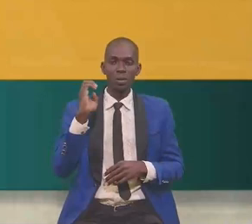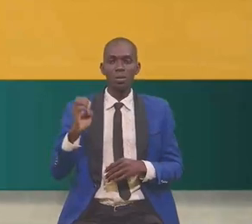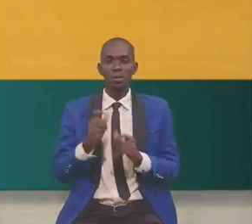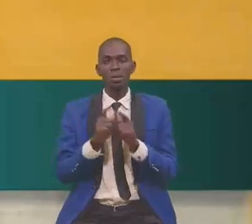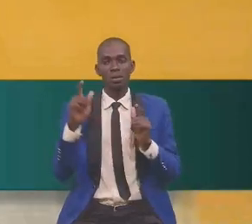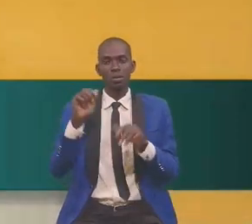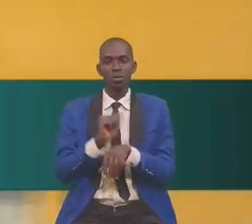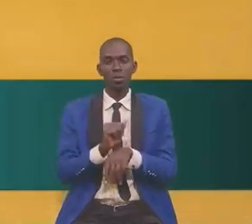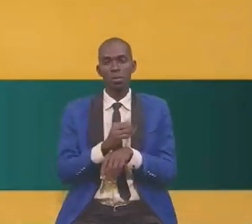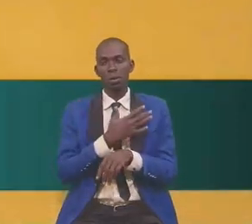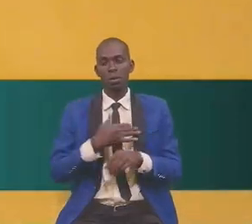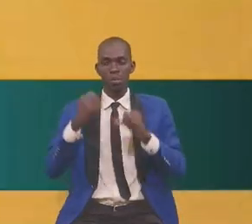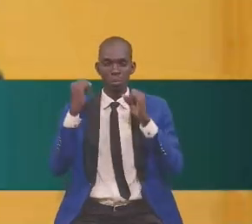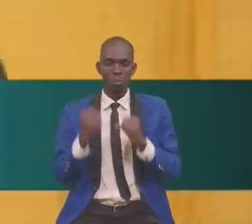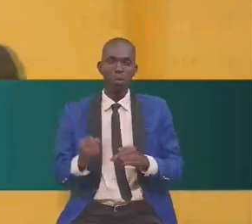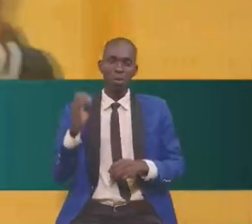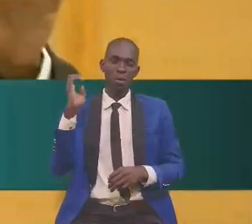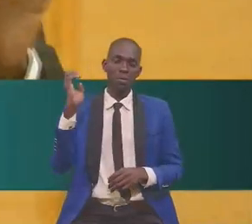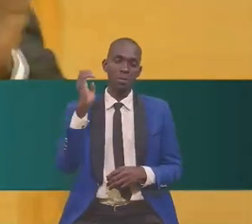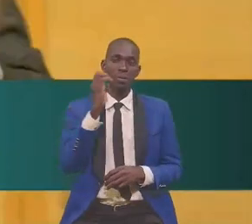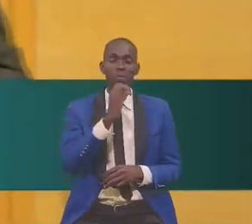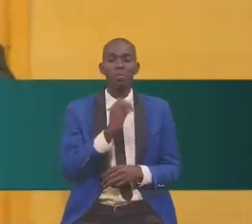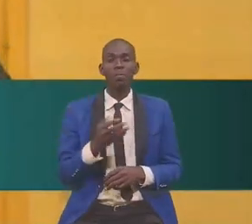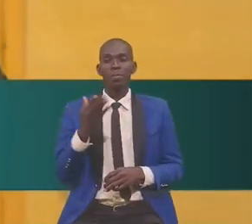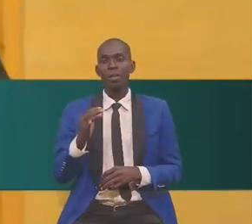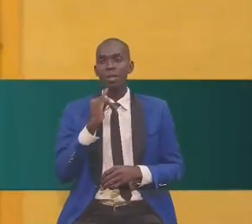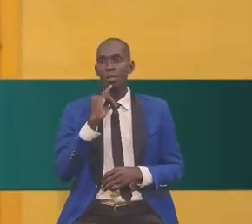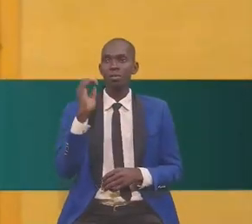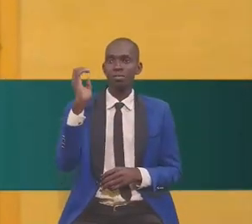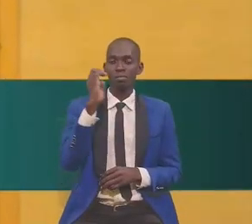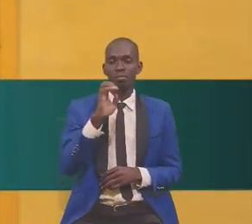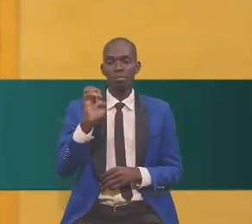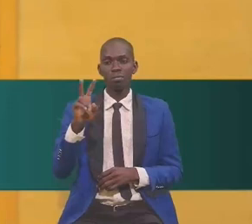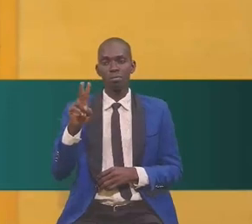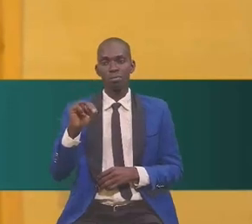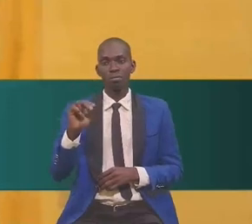puissance. Il y a l'évangélisation normale. Il y a